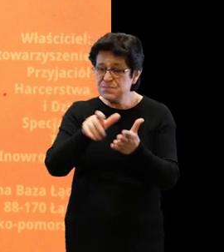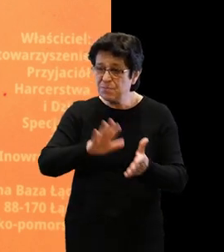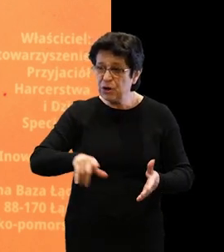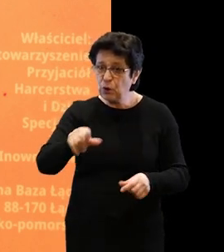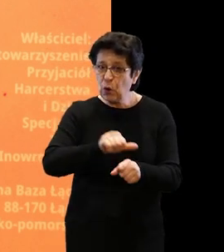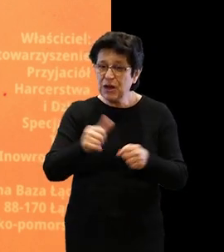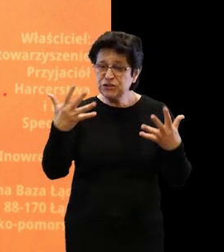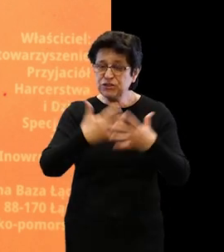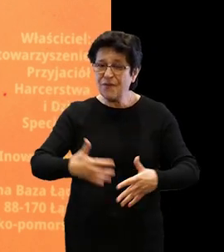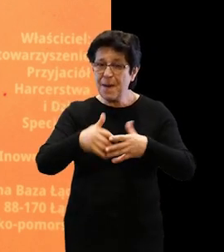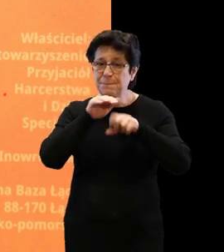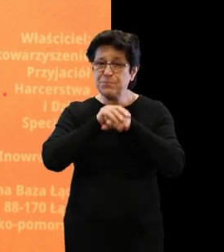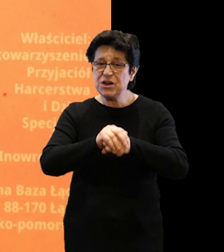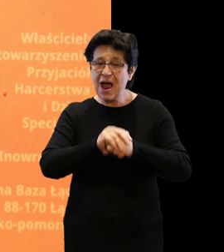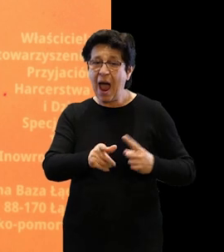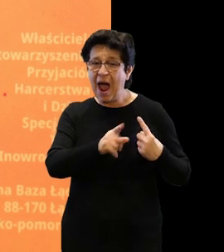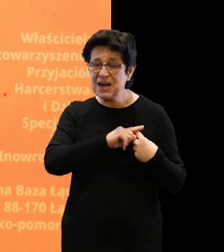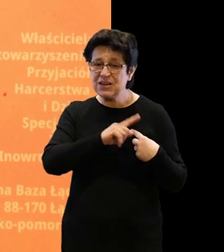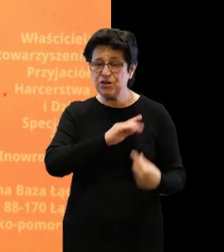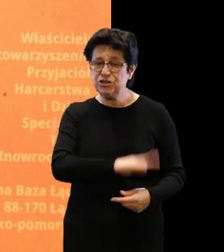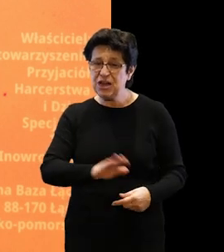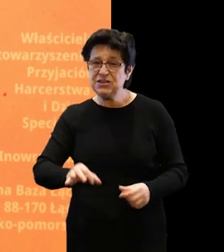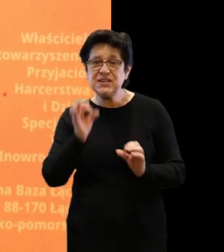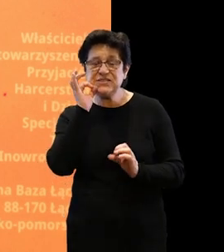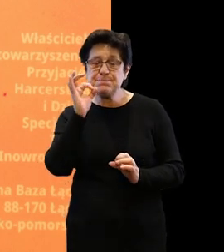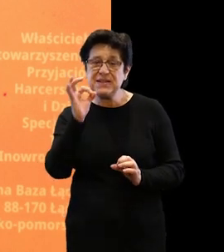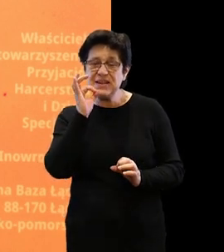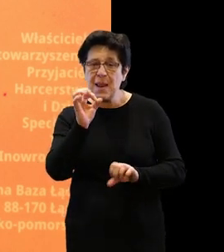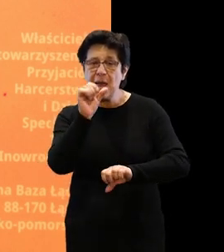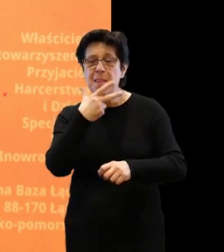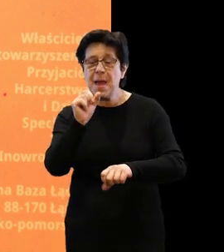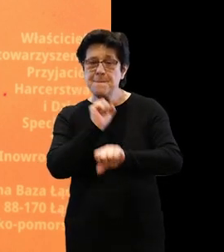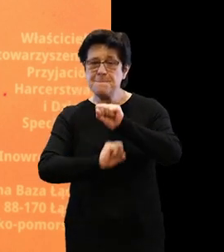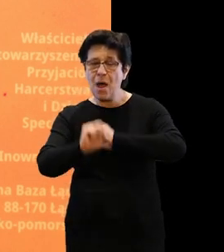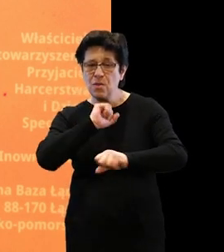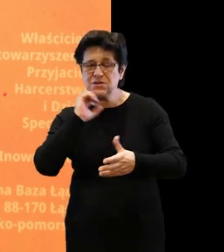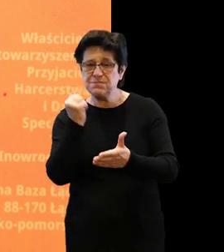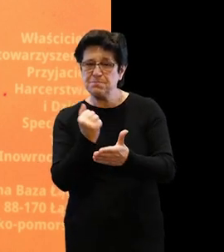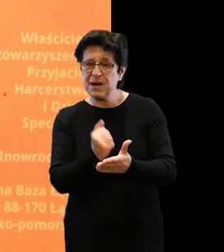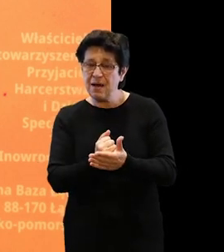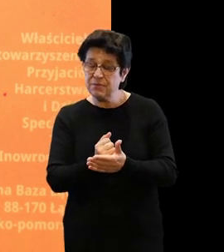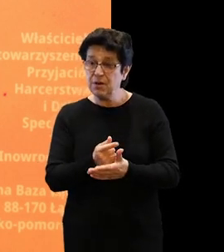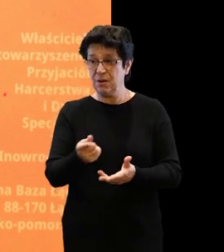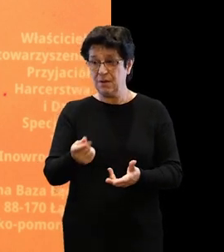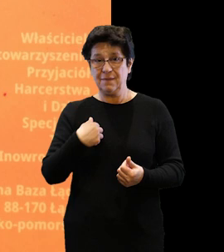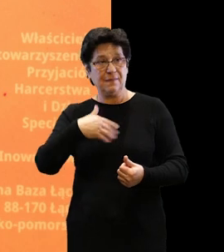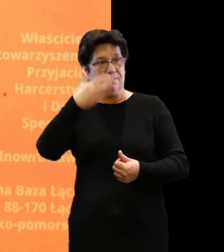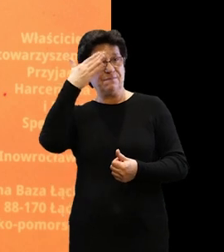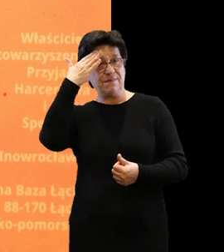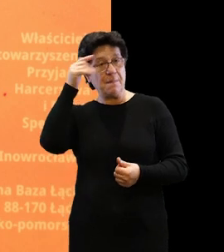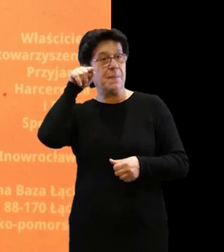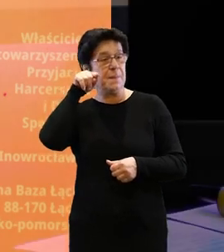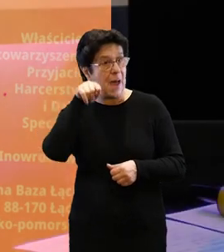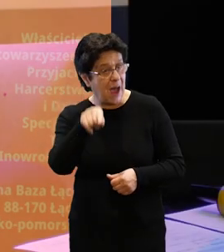Stowarzyszenie Przyjaciół harcerstwa i dzieci specjalnej strocki w Inowrocławiu Leśna baza Łącko Czyli już wiem że